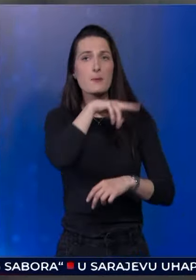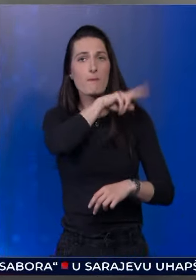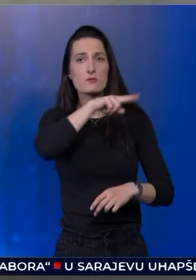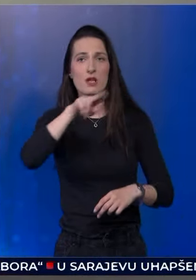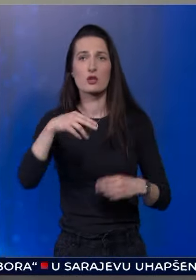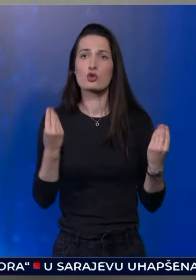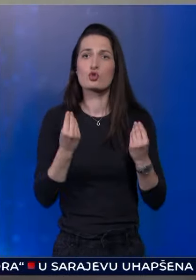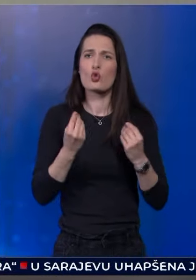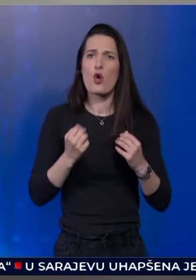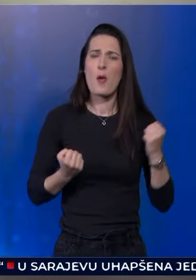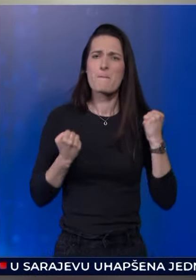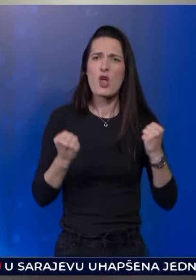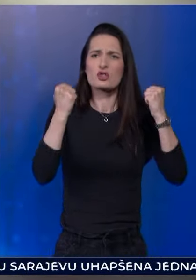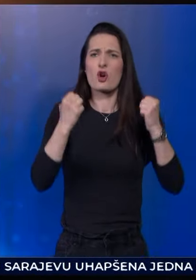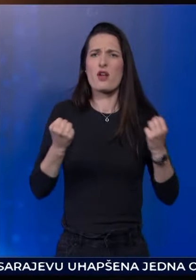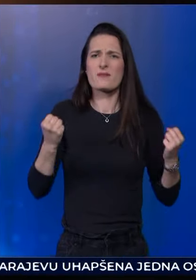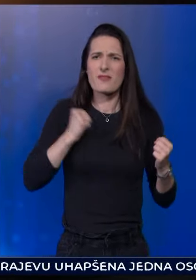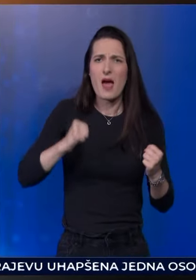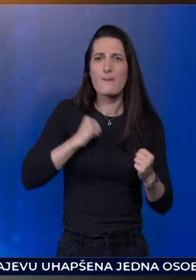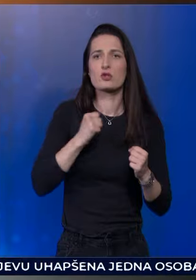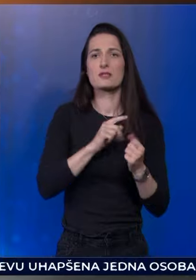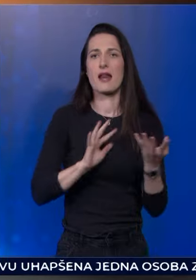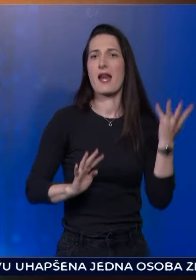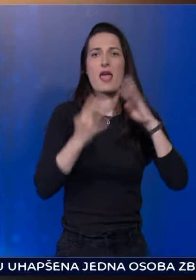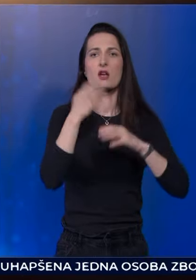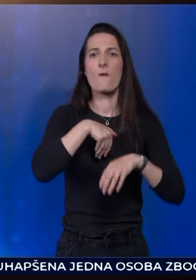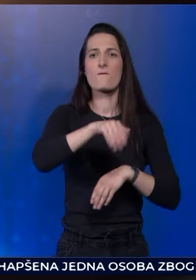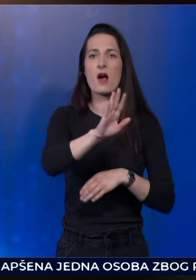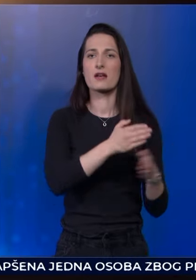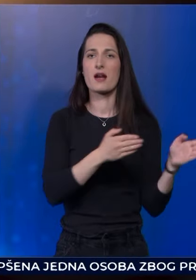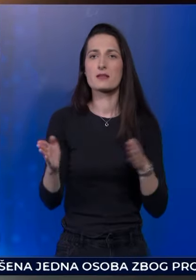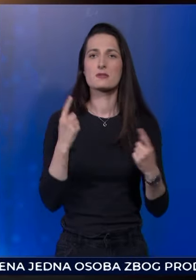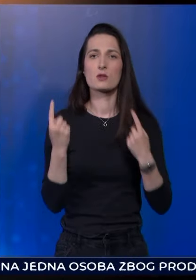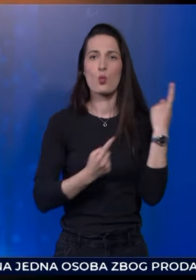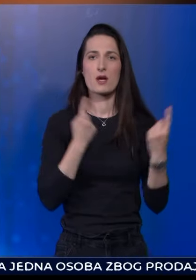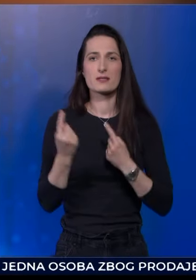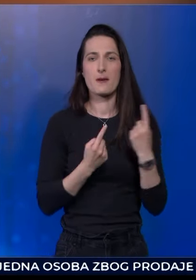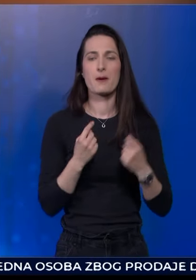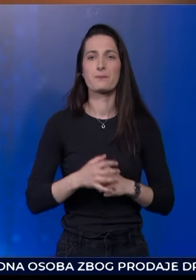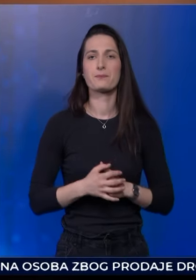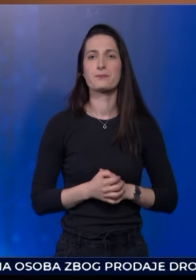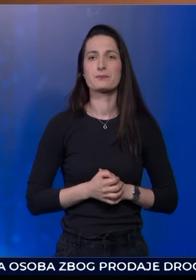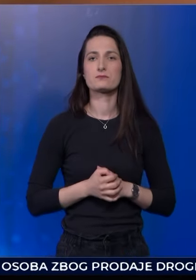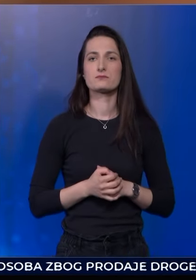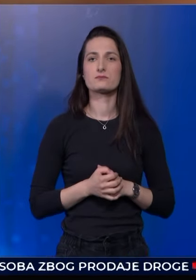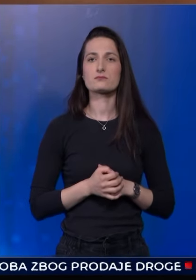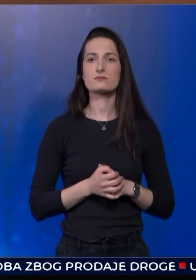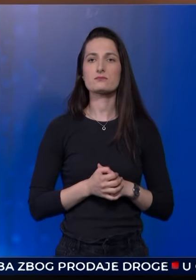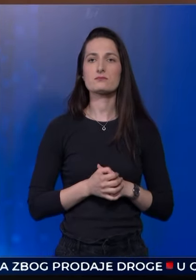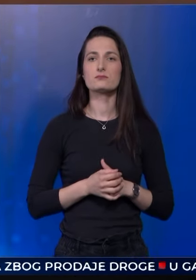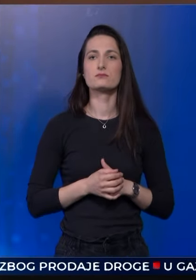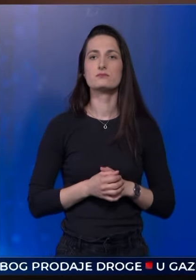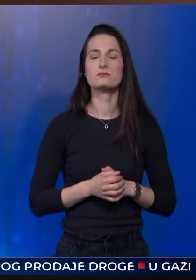prolaznika i posmatrača, što je pojačalo napore za reagiranje u vanrednim situacijama.